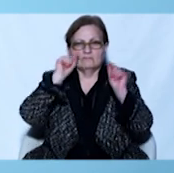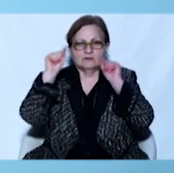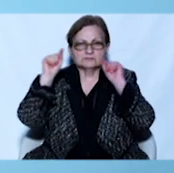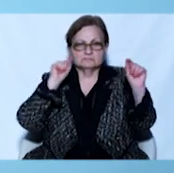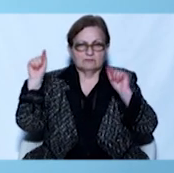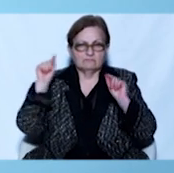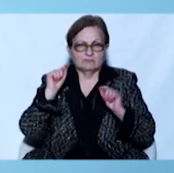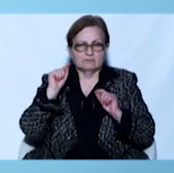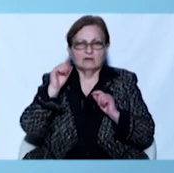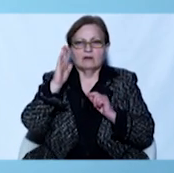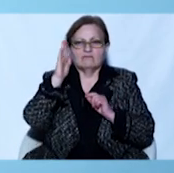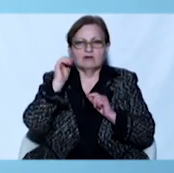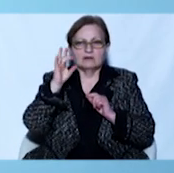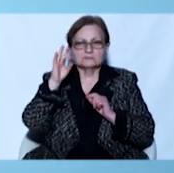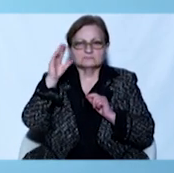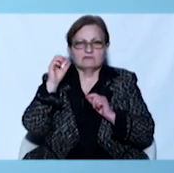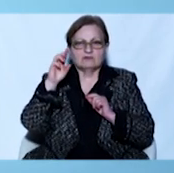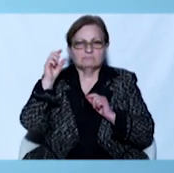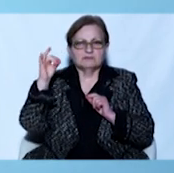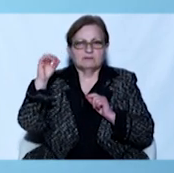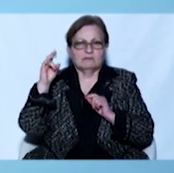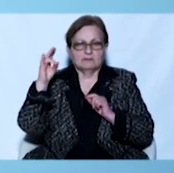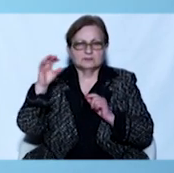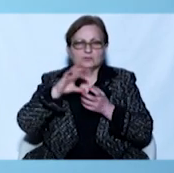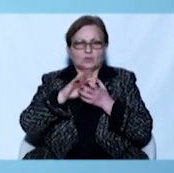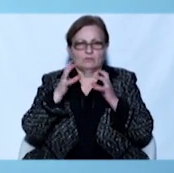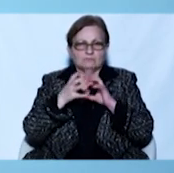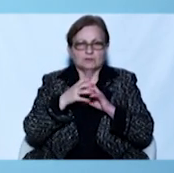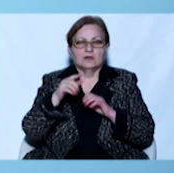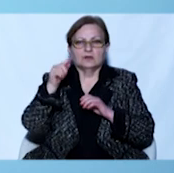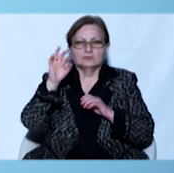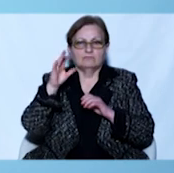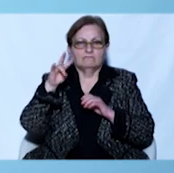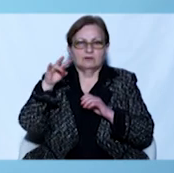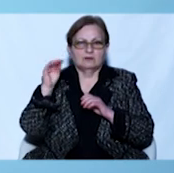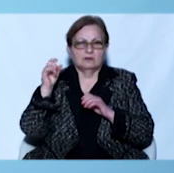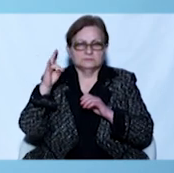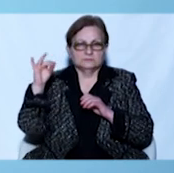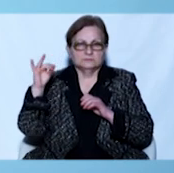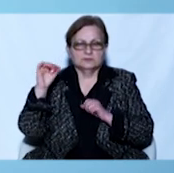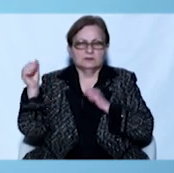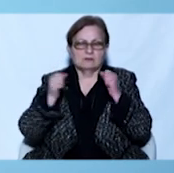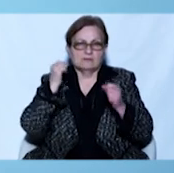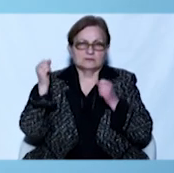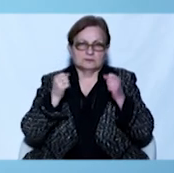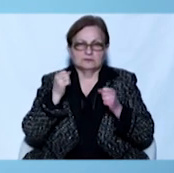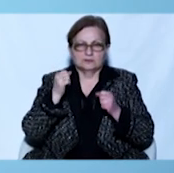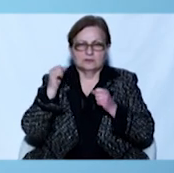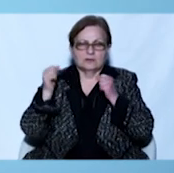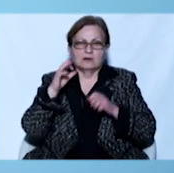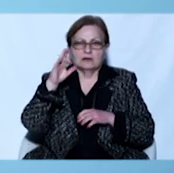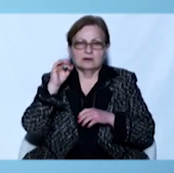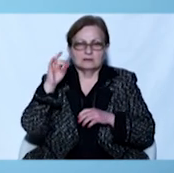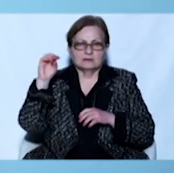ვარსკვლავები ვარსკვლავებიანი, თოვლი თოვლიანი, ქარი